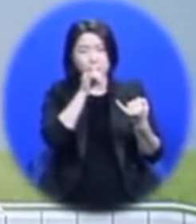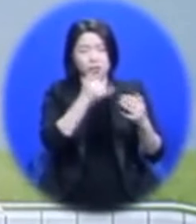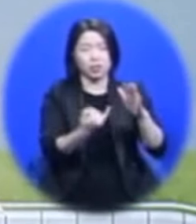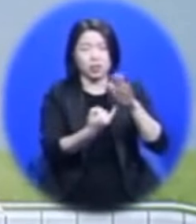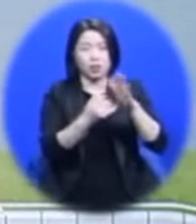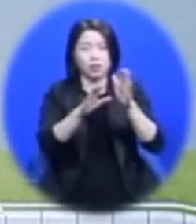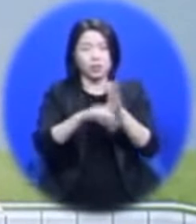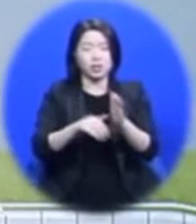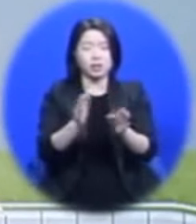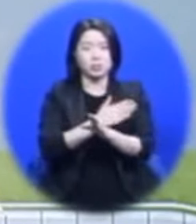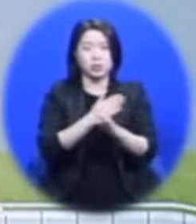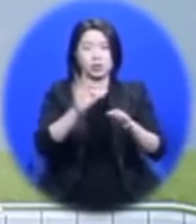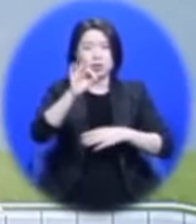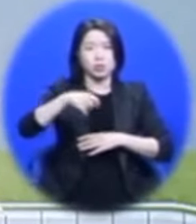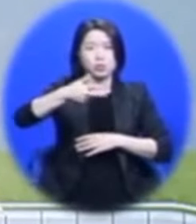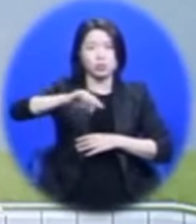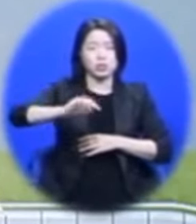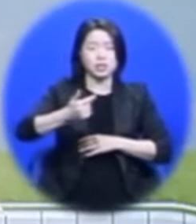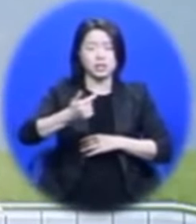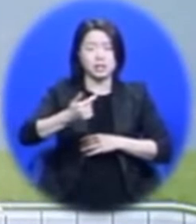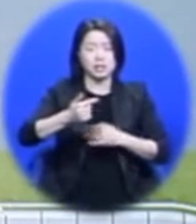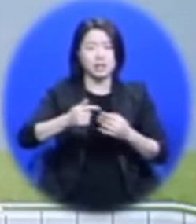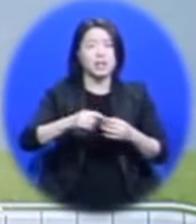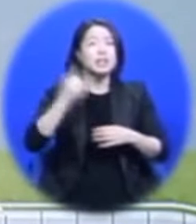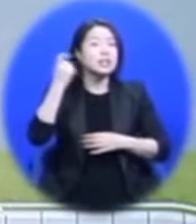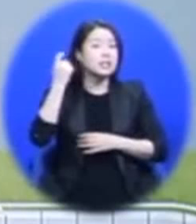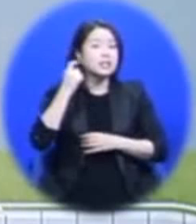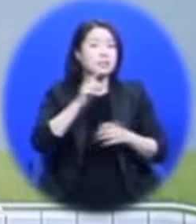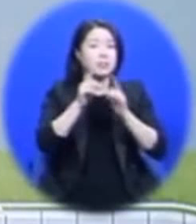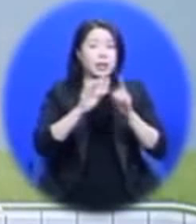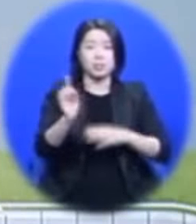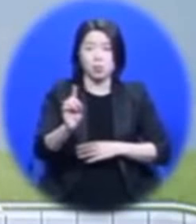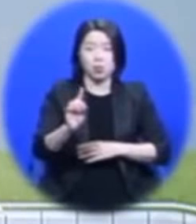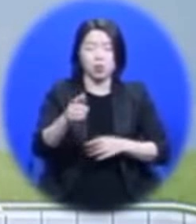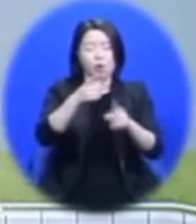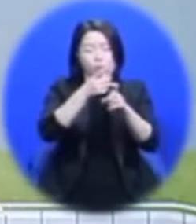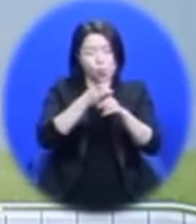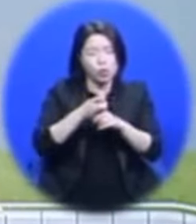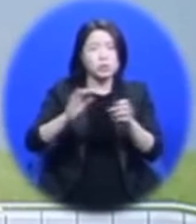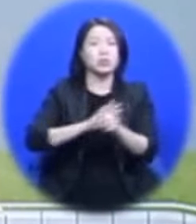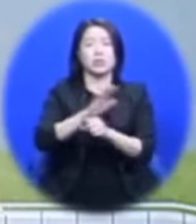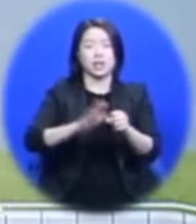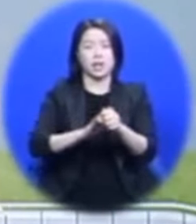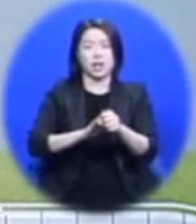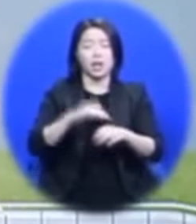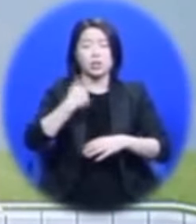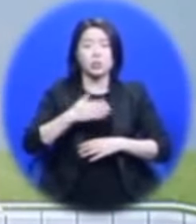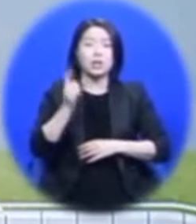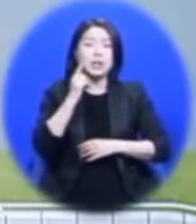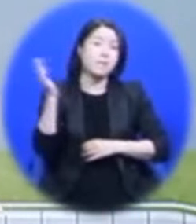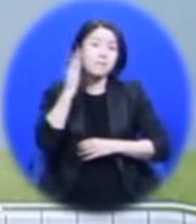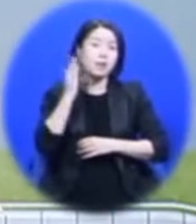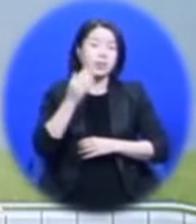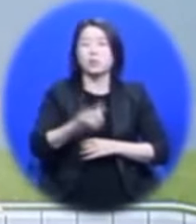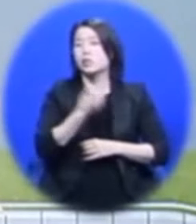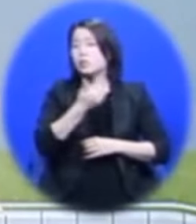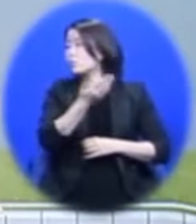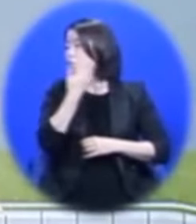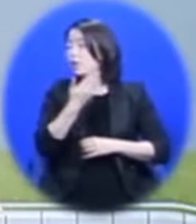유진 피터슨이 들은 말씀은 원수를 사랑하라는, 누가 널 뺨을 때리면 다른 뺨도